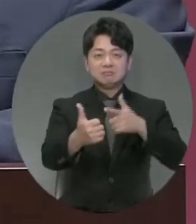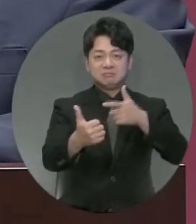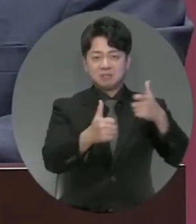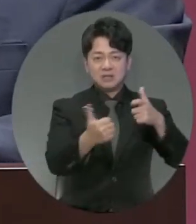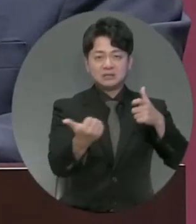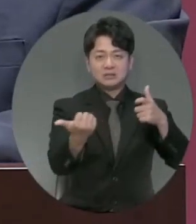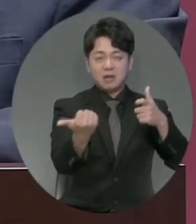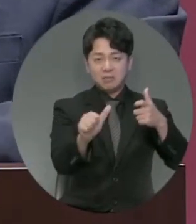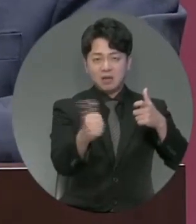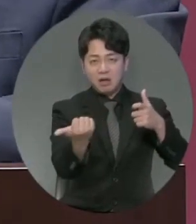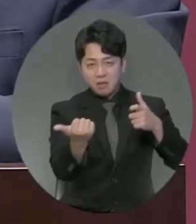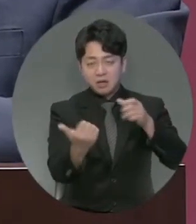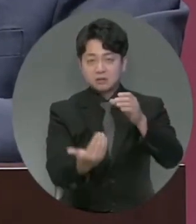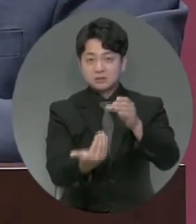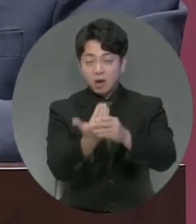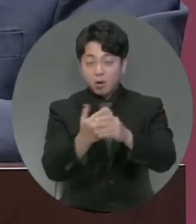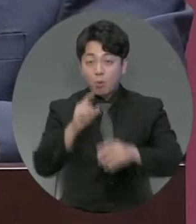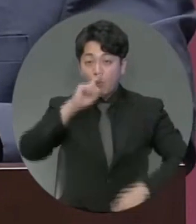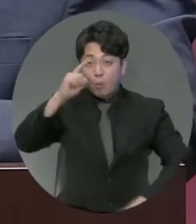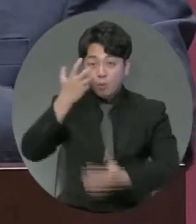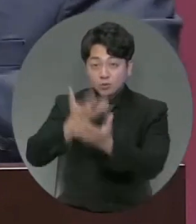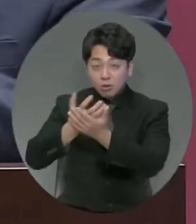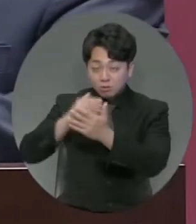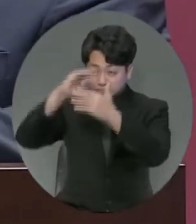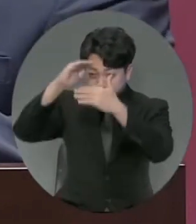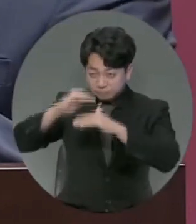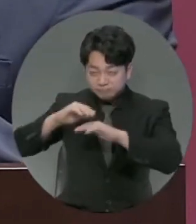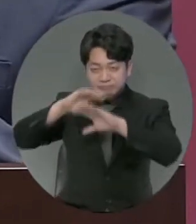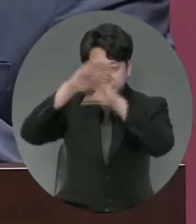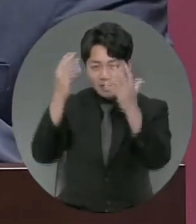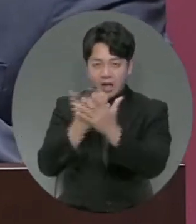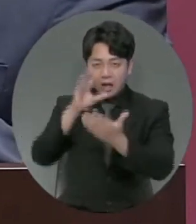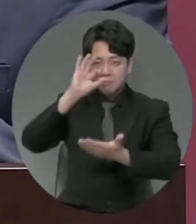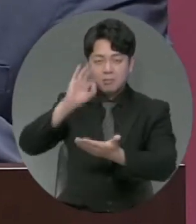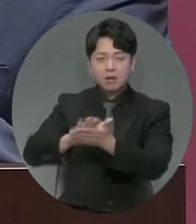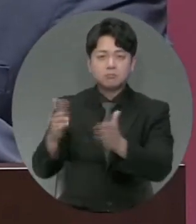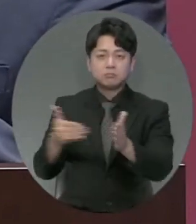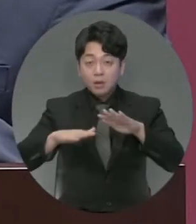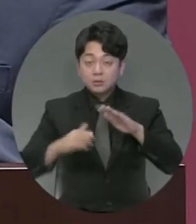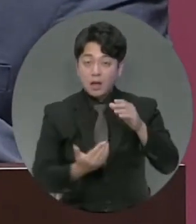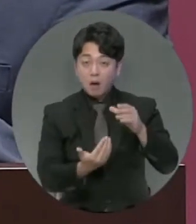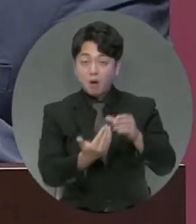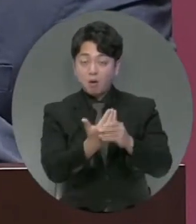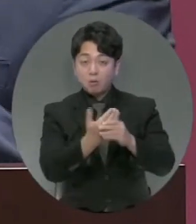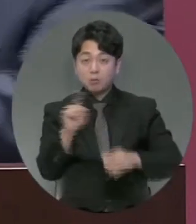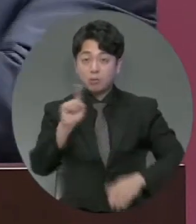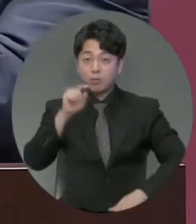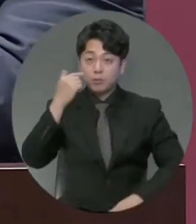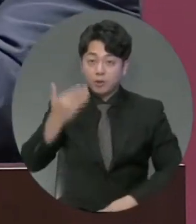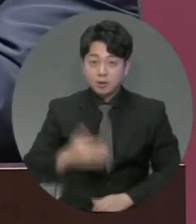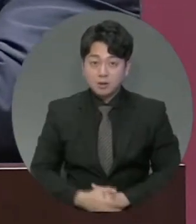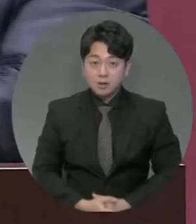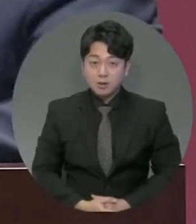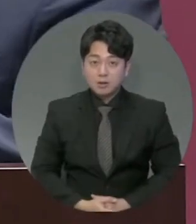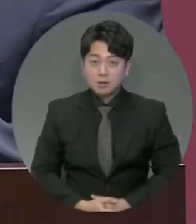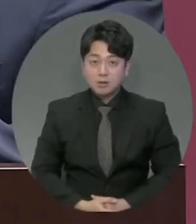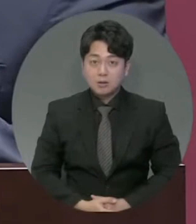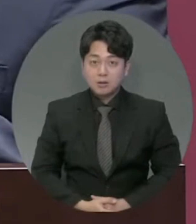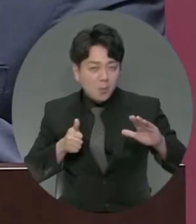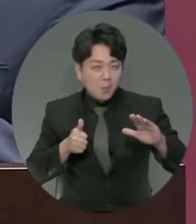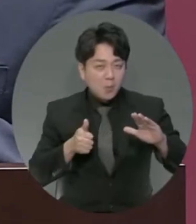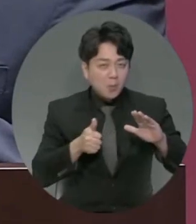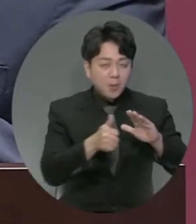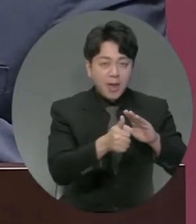여러 가지 형태 있기 때문에 다 봤습니다. 거기에서는 무엇으로 표현되어 있습니까? 월북 추정된다라고 돼